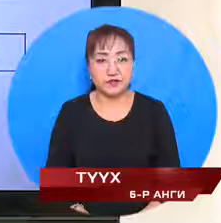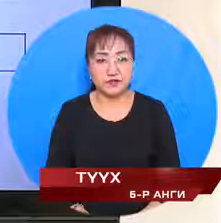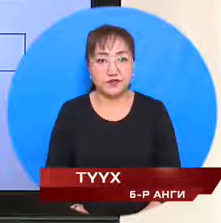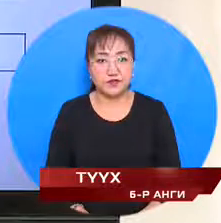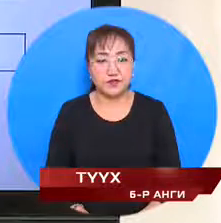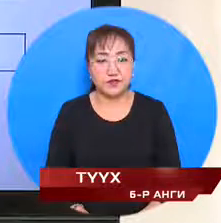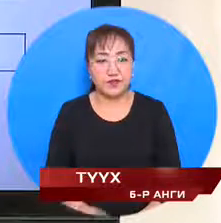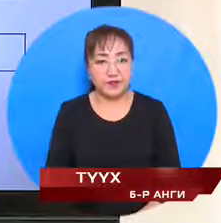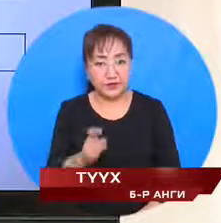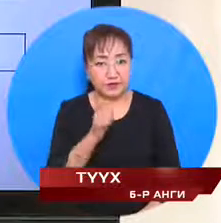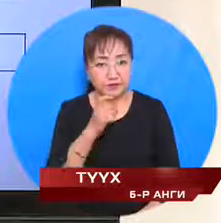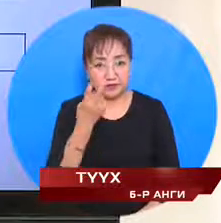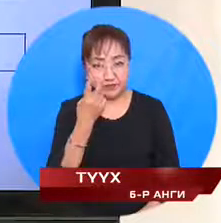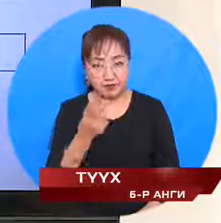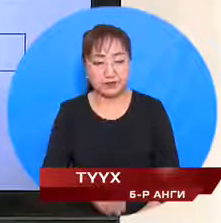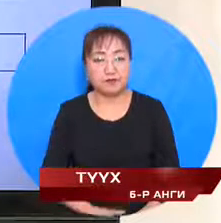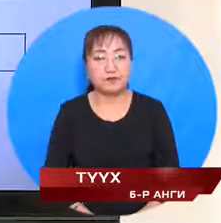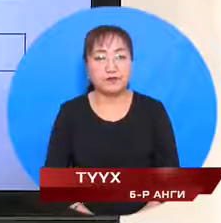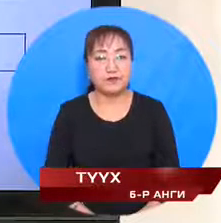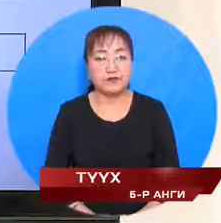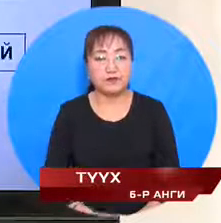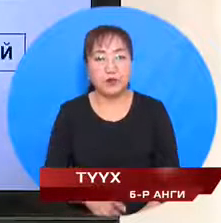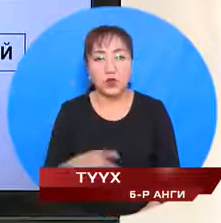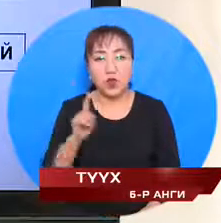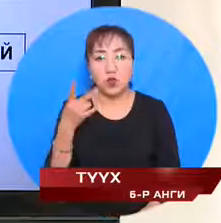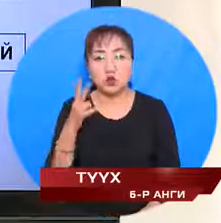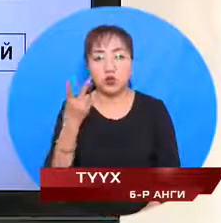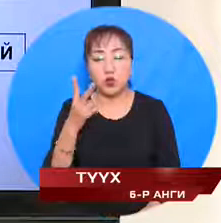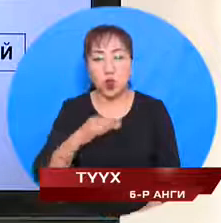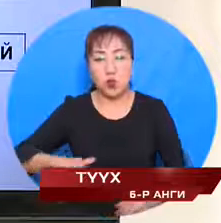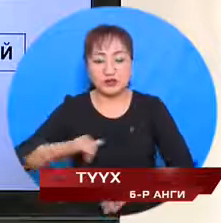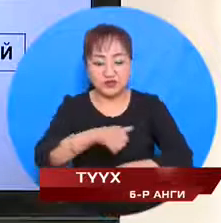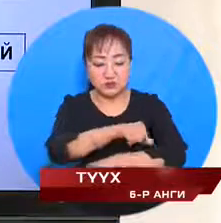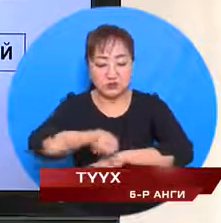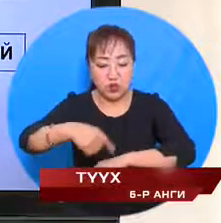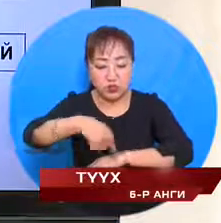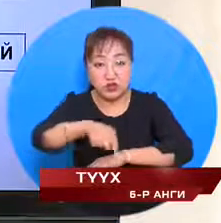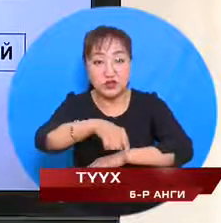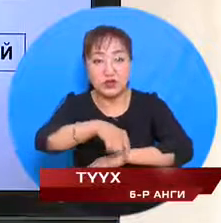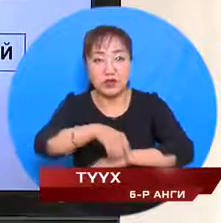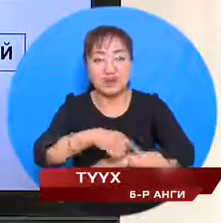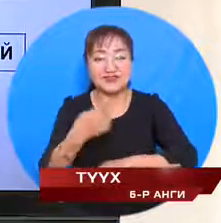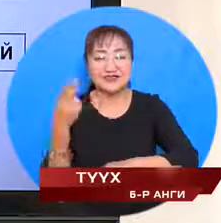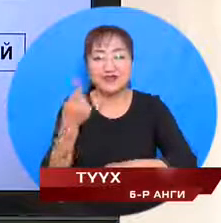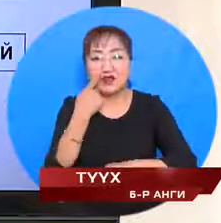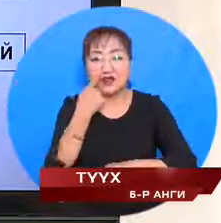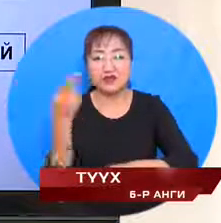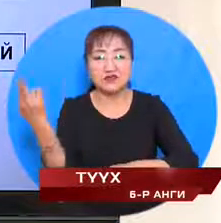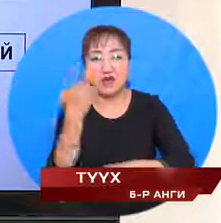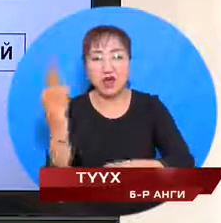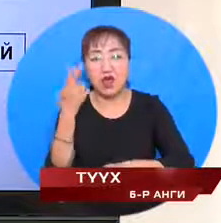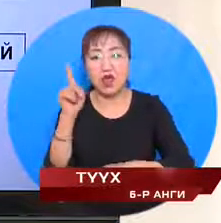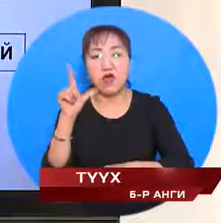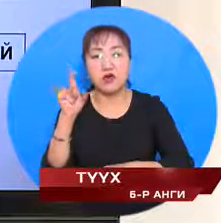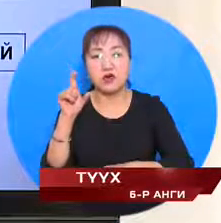За бүгдээрээ хариултаа танилцъя. Хүннүү улсын өмнөд хязгаарын цэг бол цагаан хэрэм. Хиттийн цагаан хэрмийг одоо манай